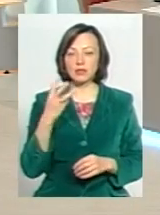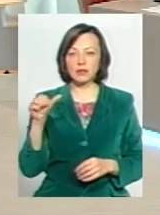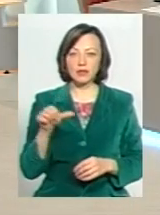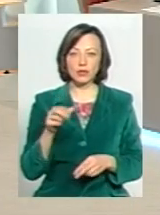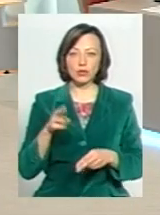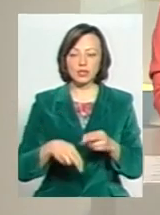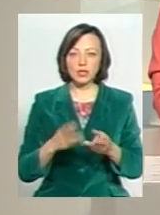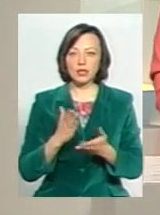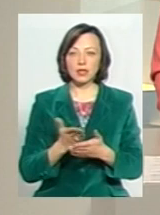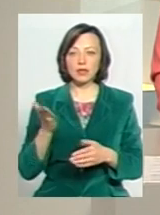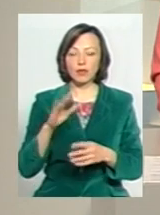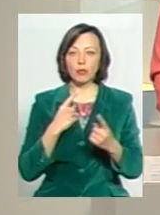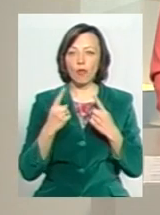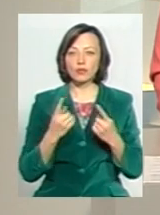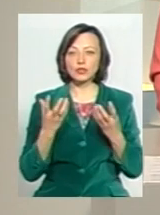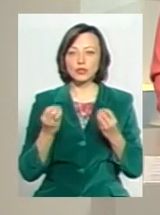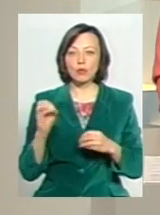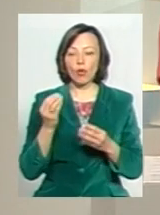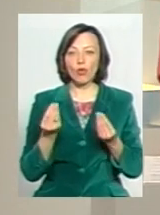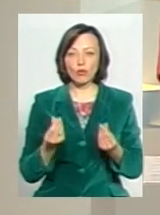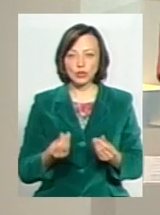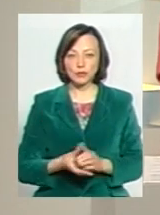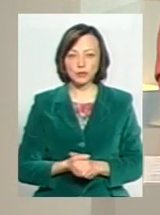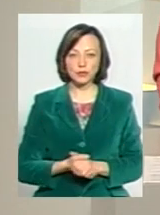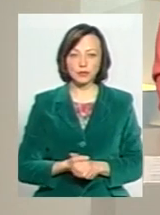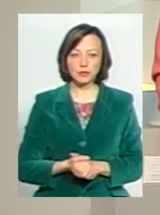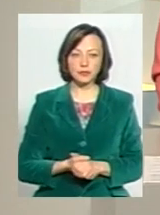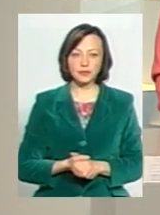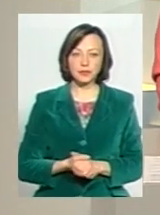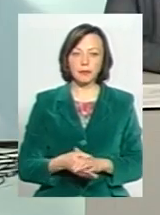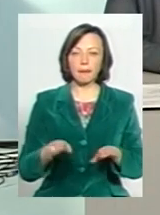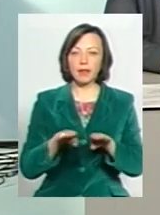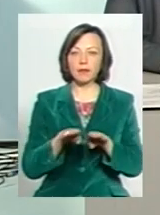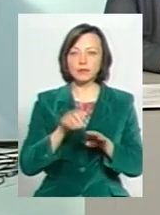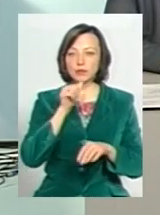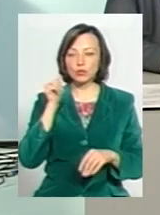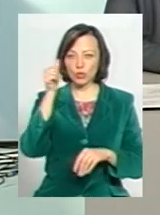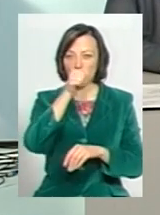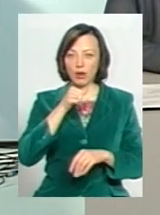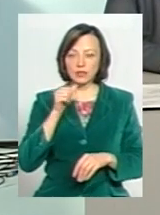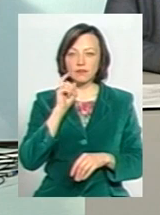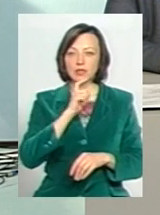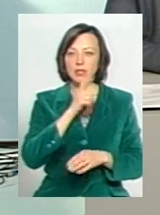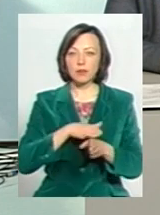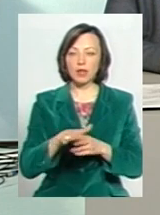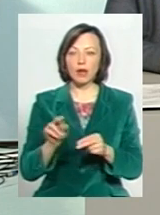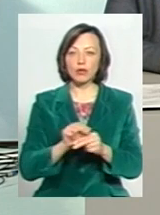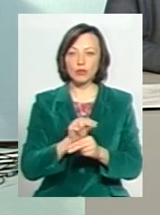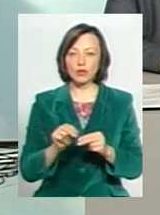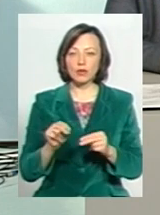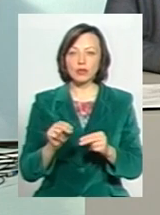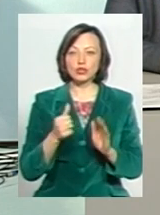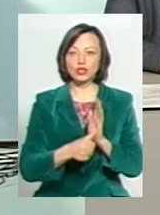3 хвилини до кінця. Давайте поговоримо ще про гроші. От, до прикладу, для порівняння, минулоріч в Вінниці капітально